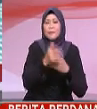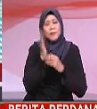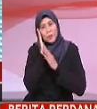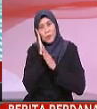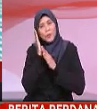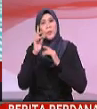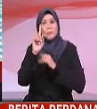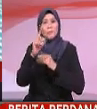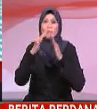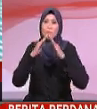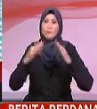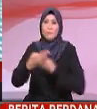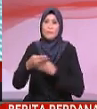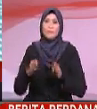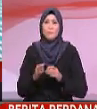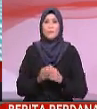pun,